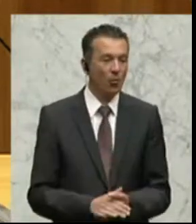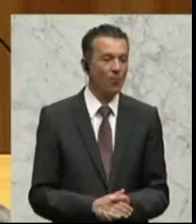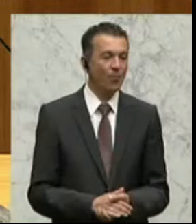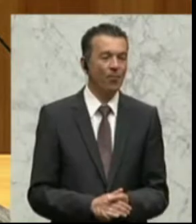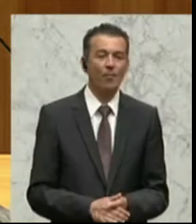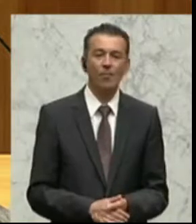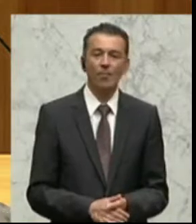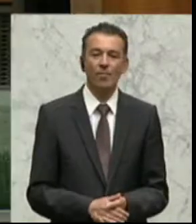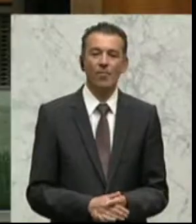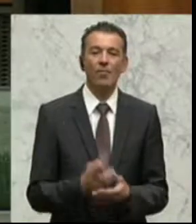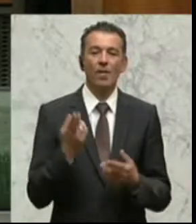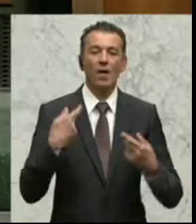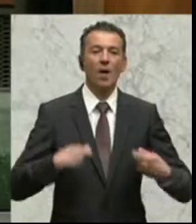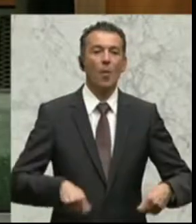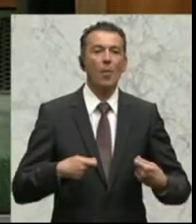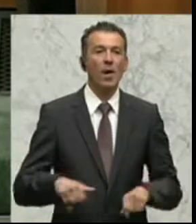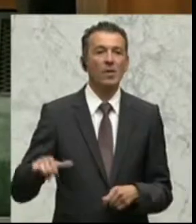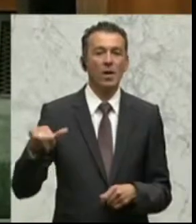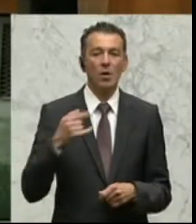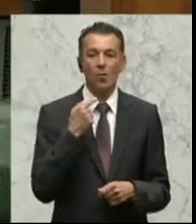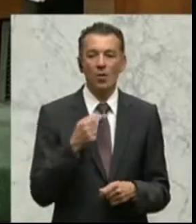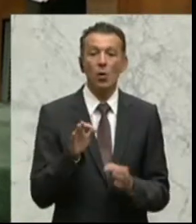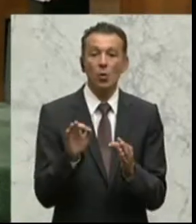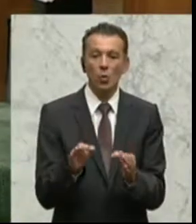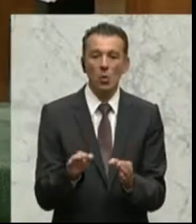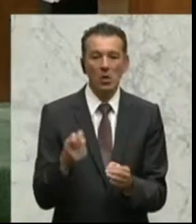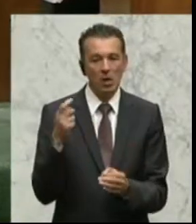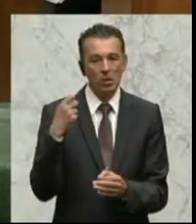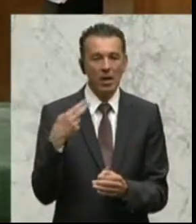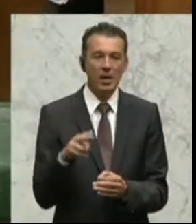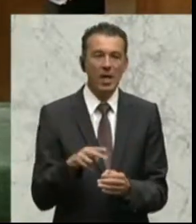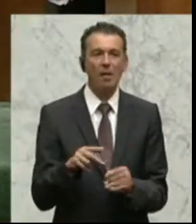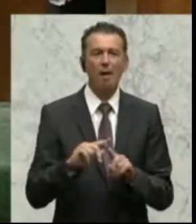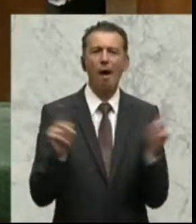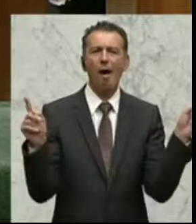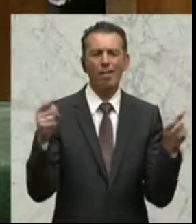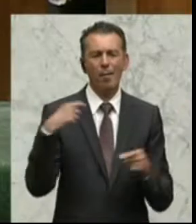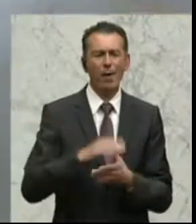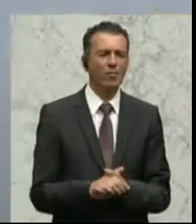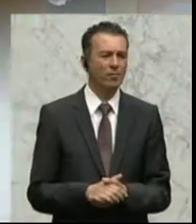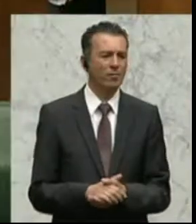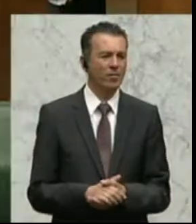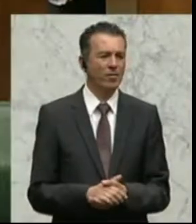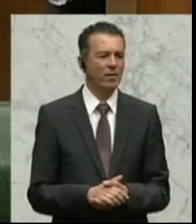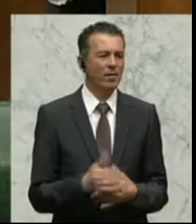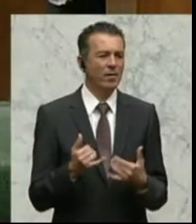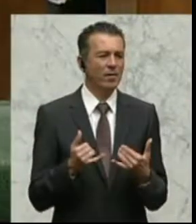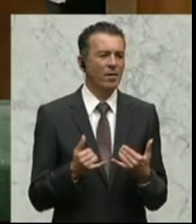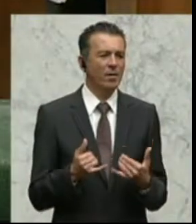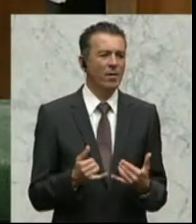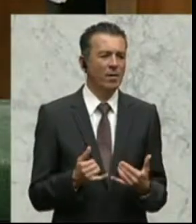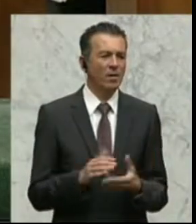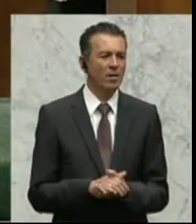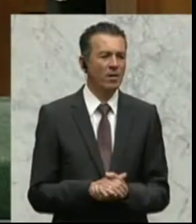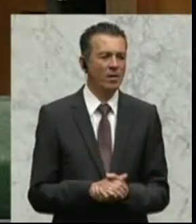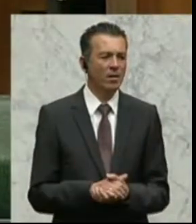Herr Präsident Kopf meint, das ist gut so, ich meine das nicht, da teilen sich unsere Meinungen. Wenn wir jetzt Piketty, der mit seinem